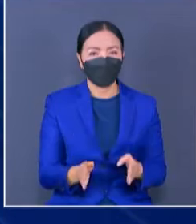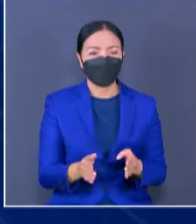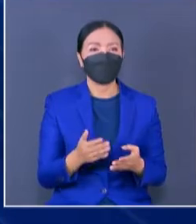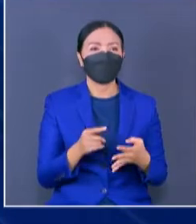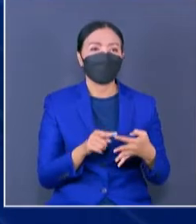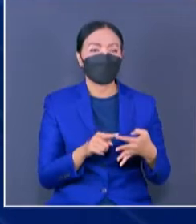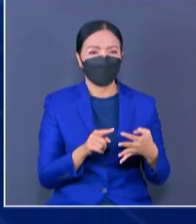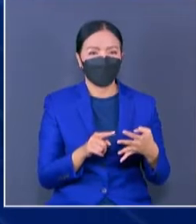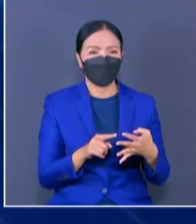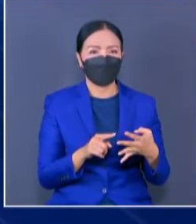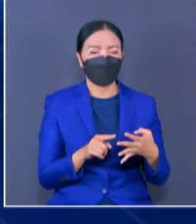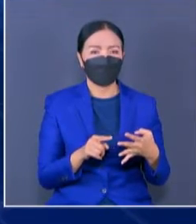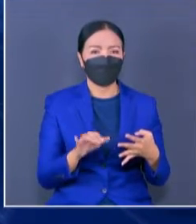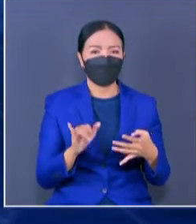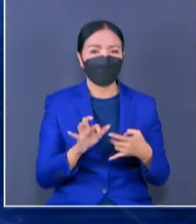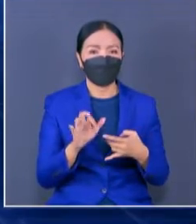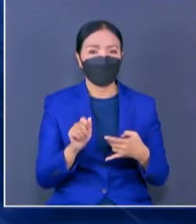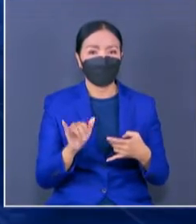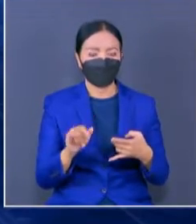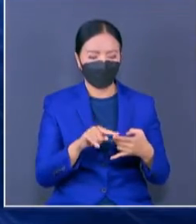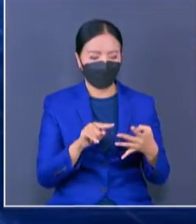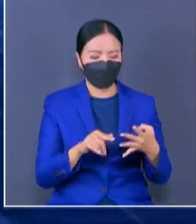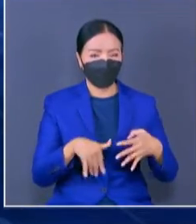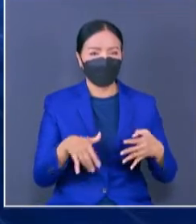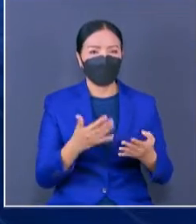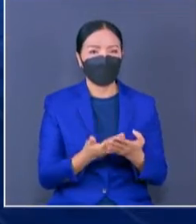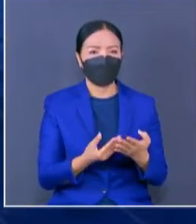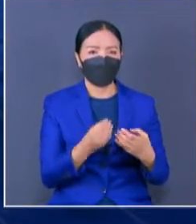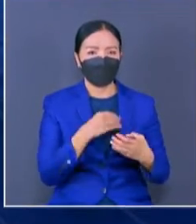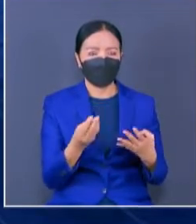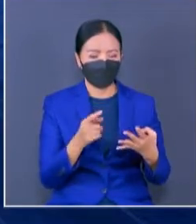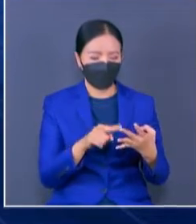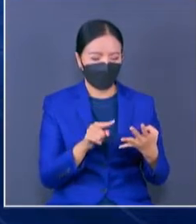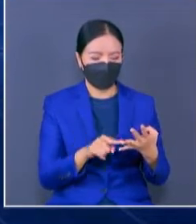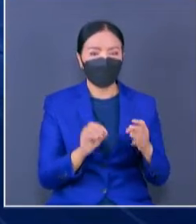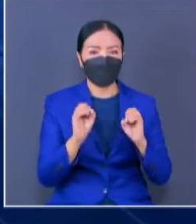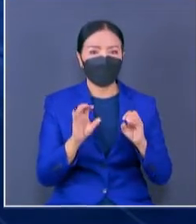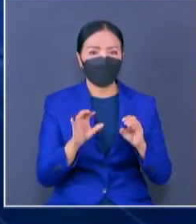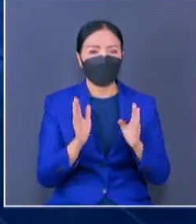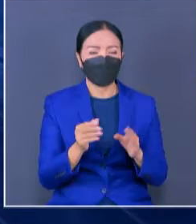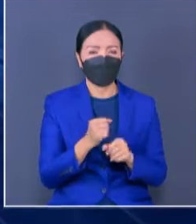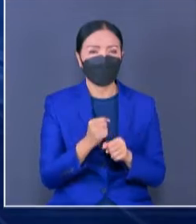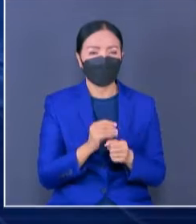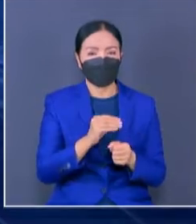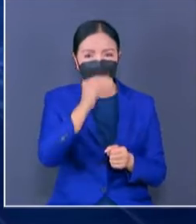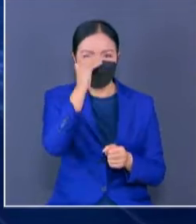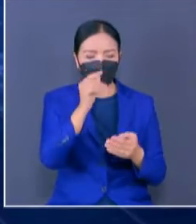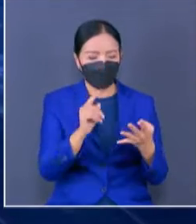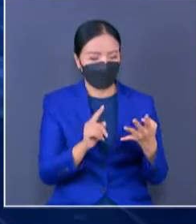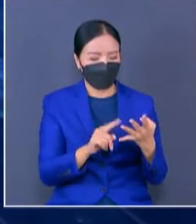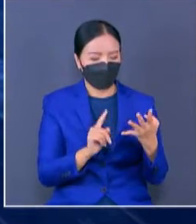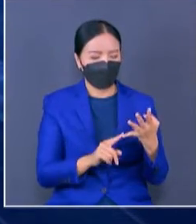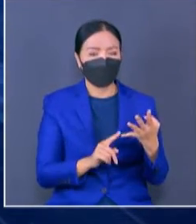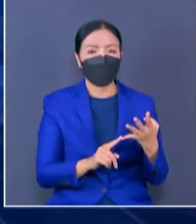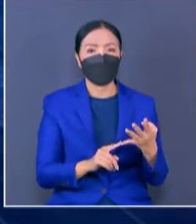รายย่อยสินเชื่อประชาชนผู้มีรายได้น้อยสินเชื่อครูแล้วก็บุคลากรทางการศึกษาแล้วก็